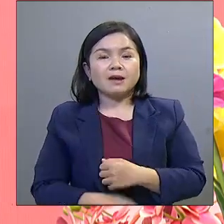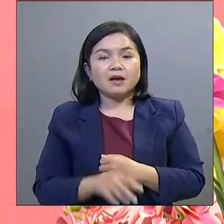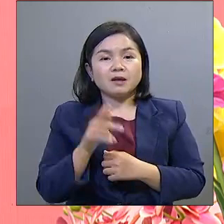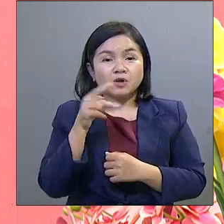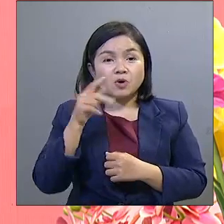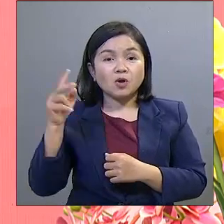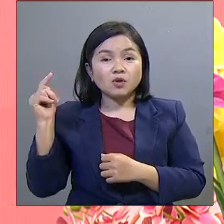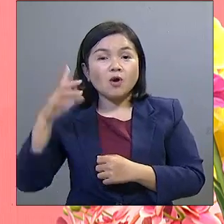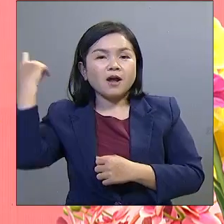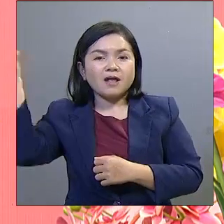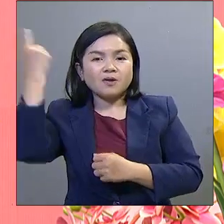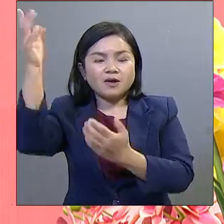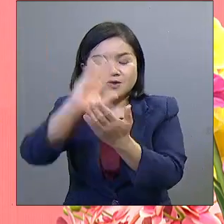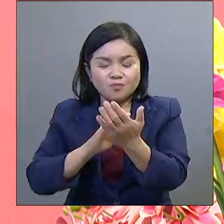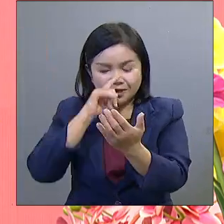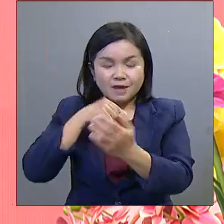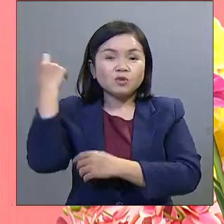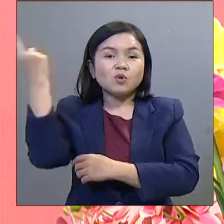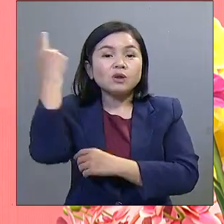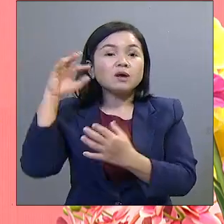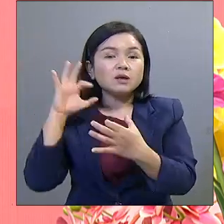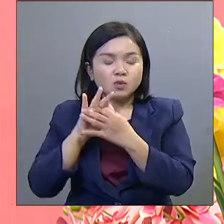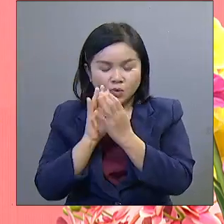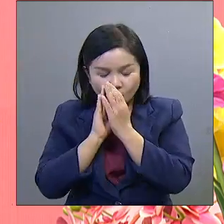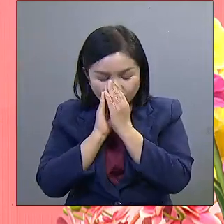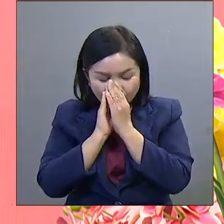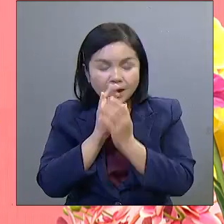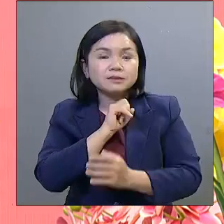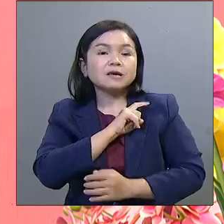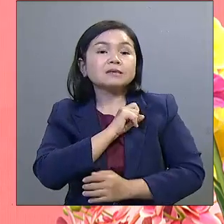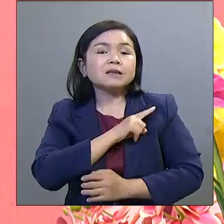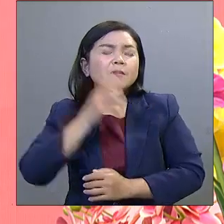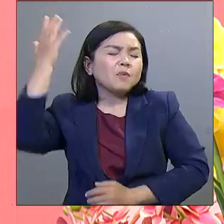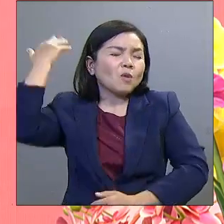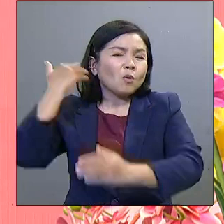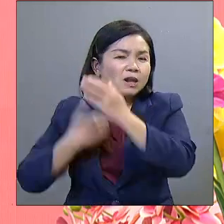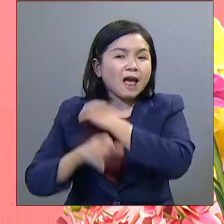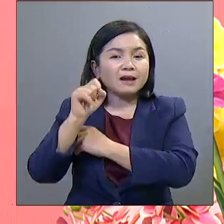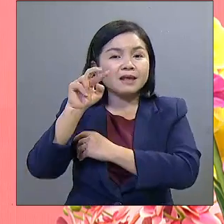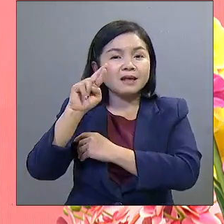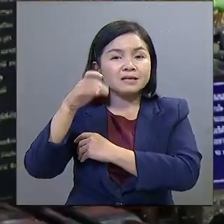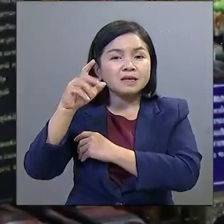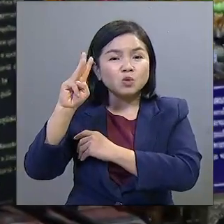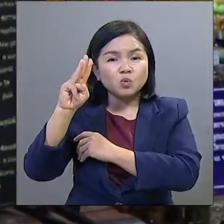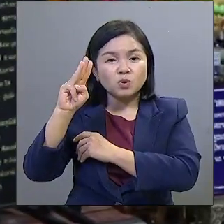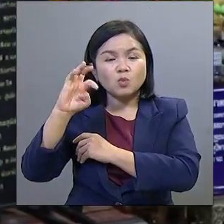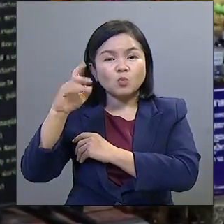นะครับชวนคุณผู้ชมเที่ยวเชิงศาสนาสักการะพระพุทธรูปยุคอาณาจักรศรีวิชัยที่มีอายุกว่า 1,000 ปีครับ